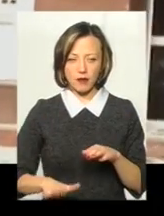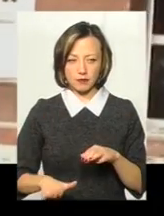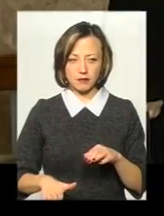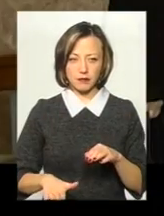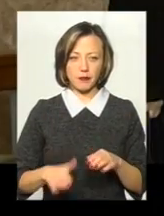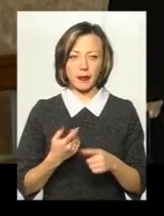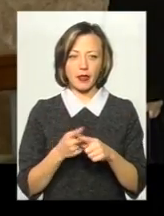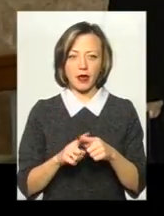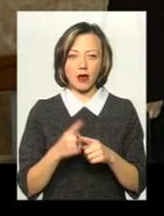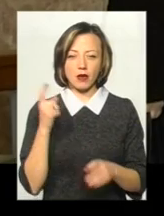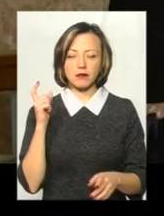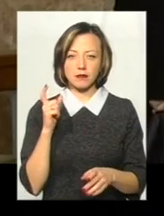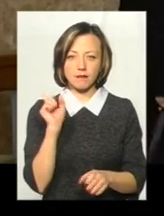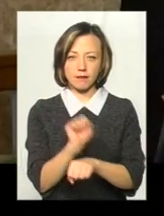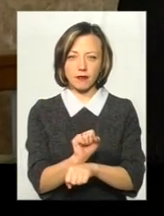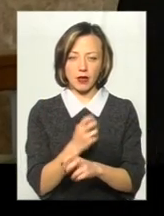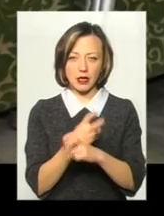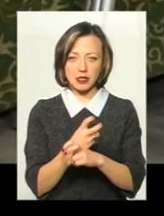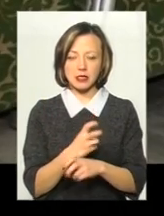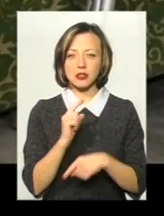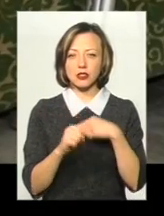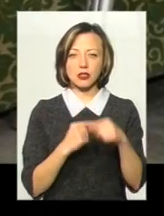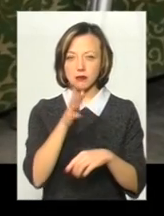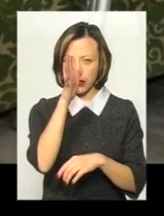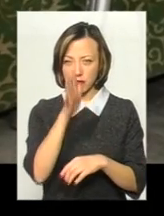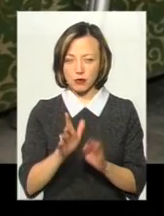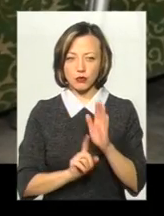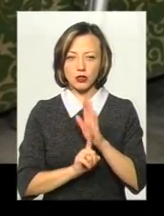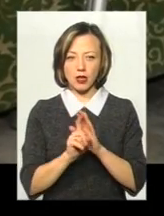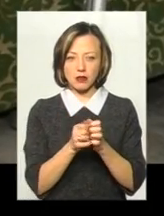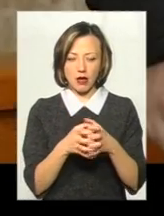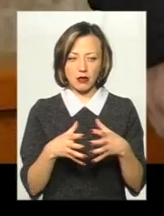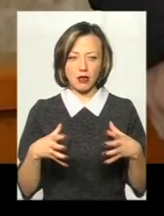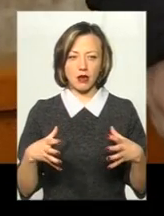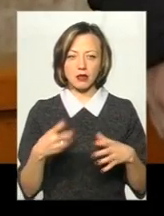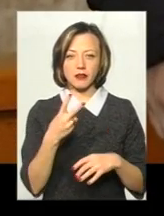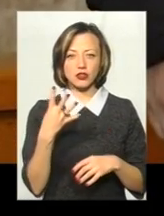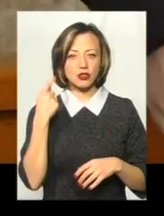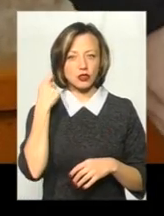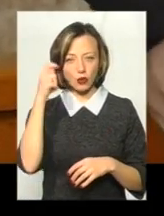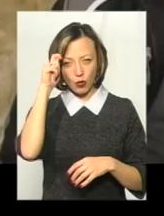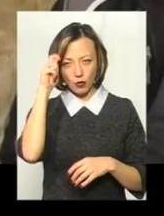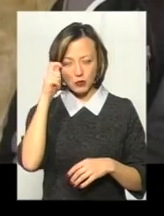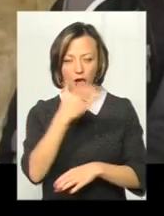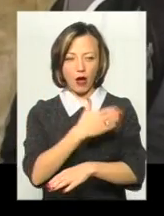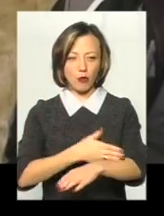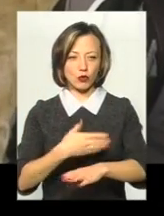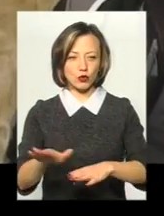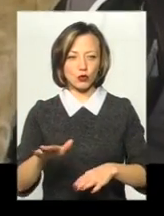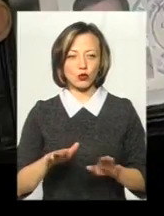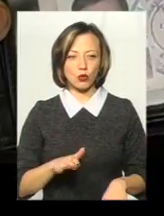наскрізь. Одна застрягла у кістці. За 5 місяців у Олега починається гангрена. 24-річному хлопцеві ампутують